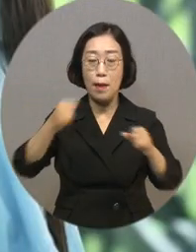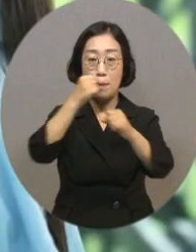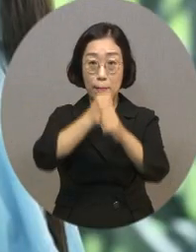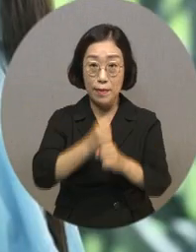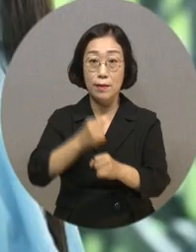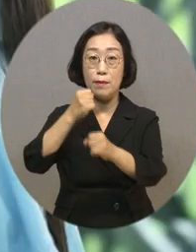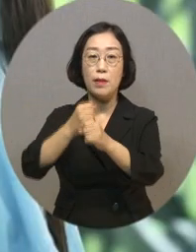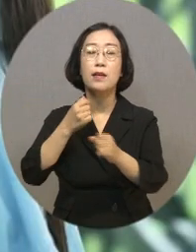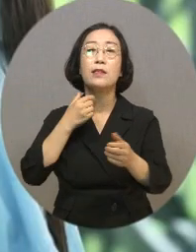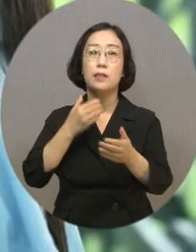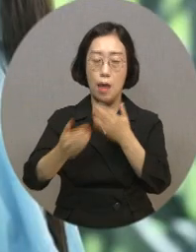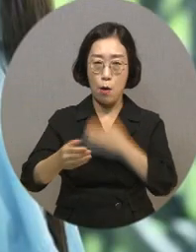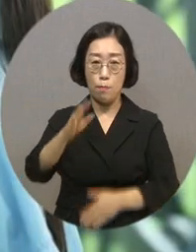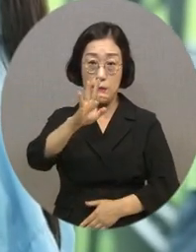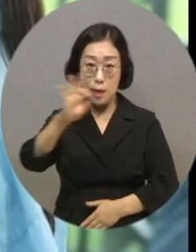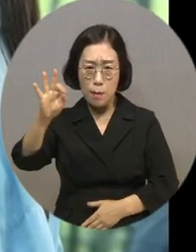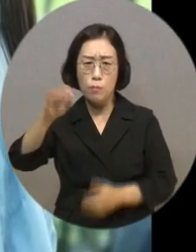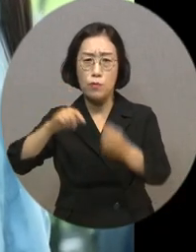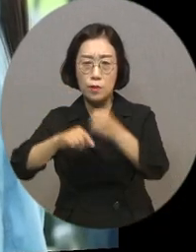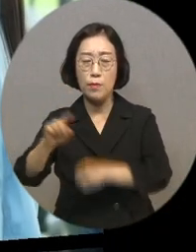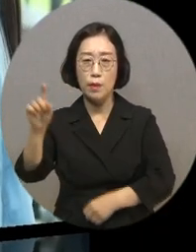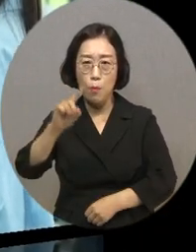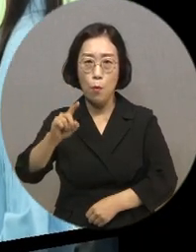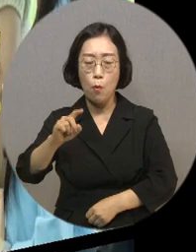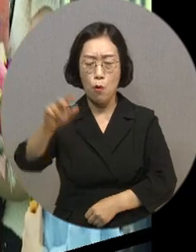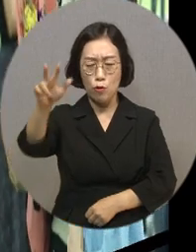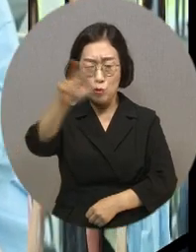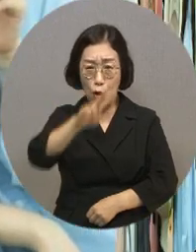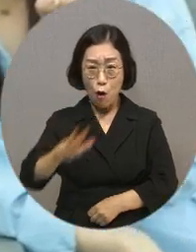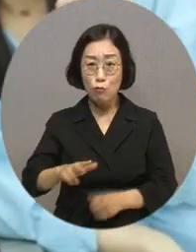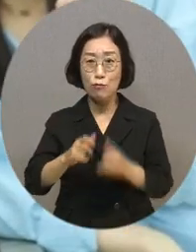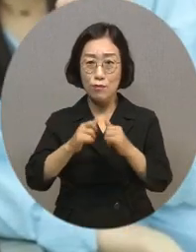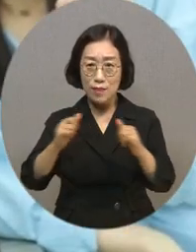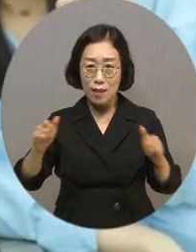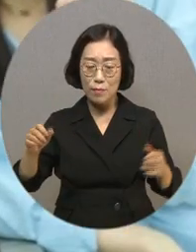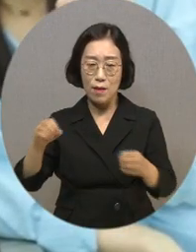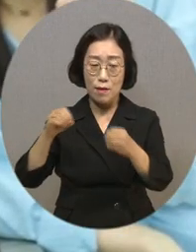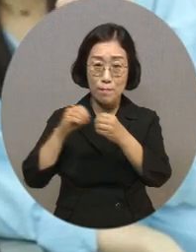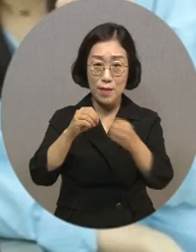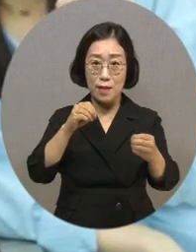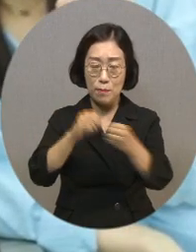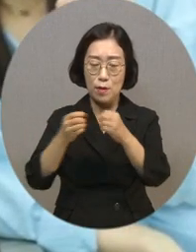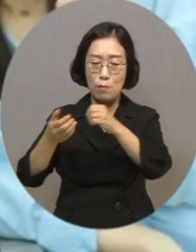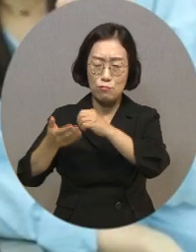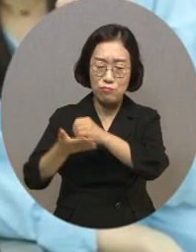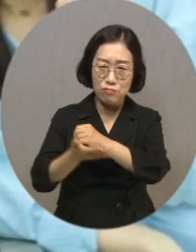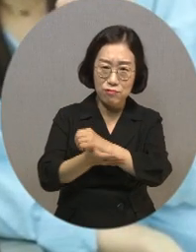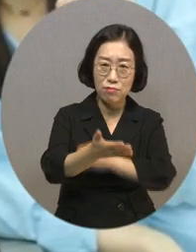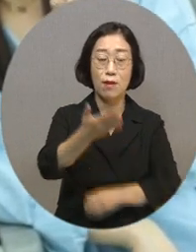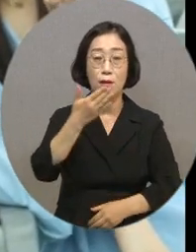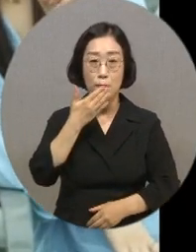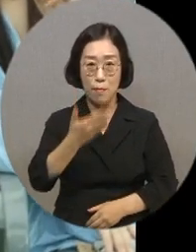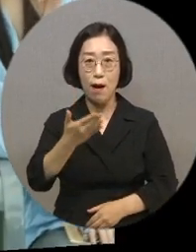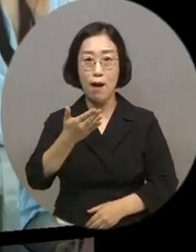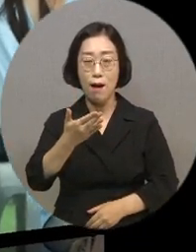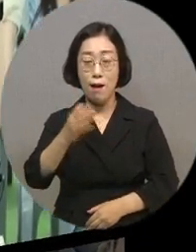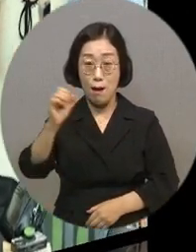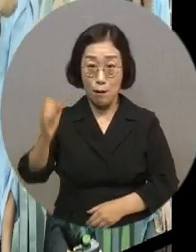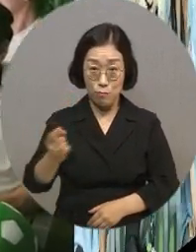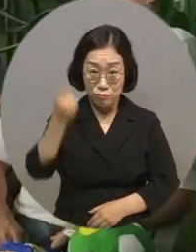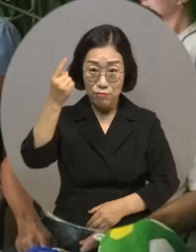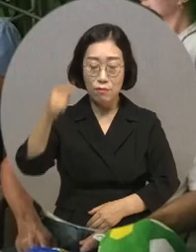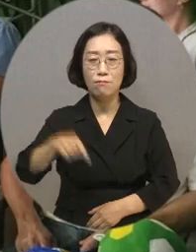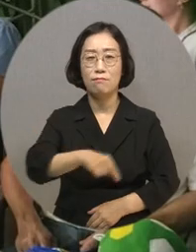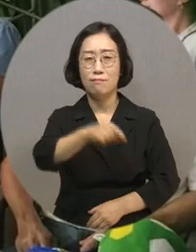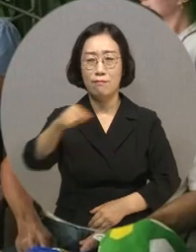체험하는 배리어프리의 의미가 전 국민의 일상 속으로 자연스럽게 스며드는 계기가 되어 보이지